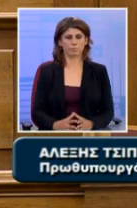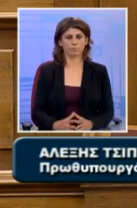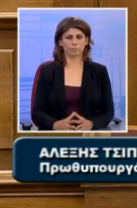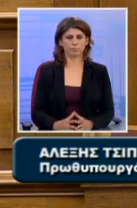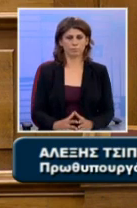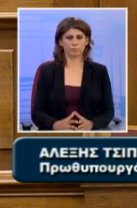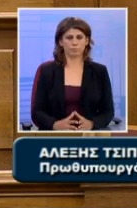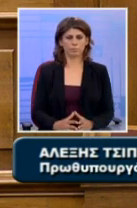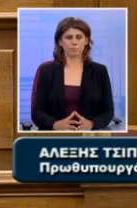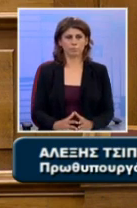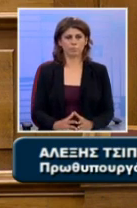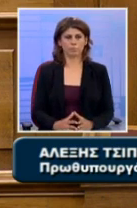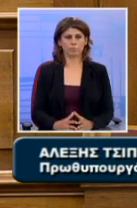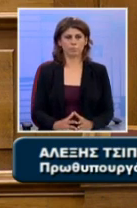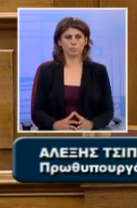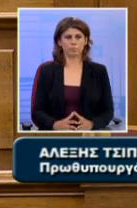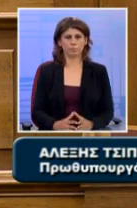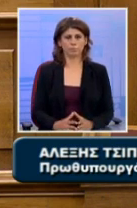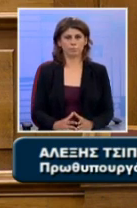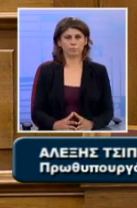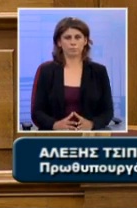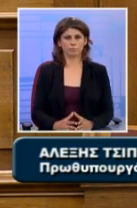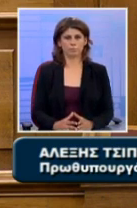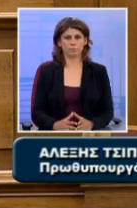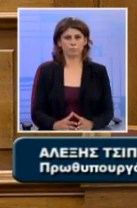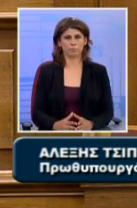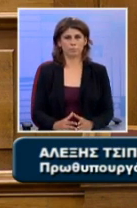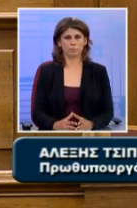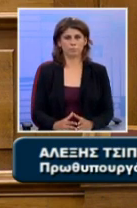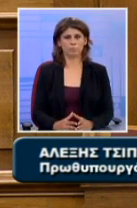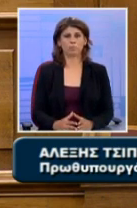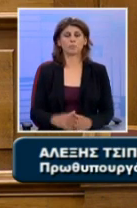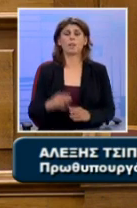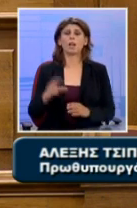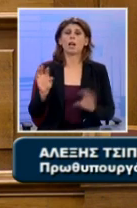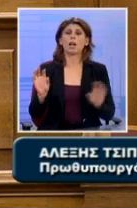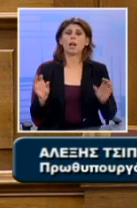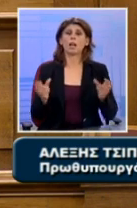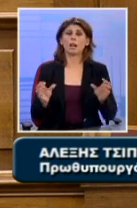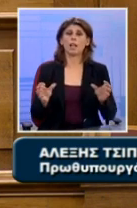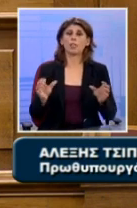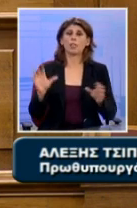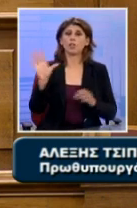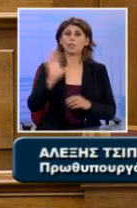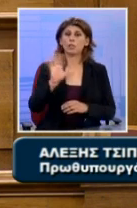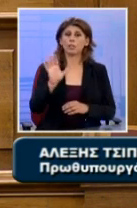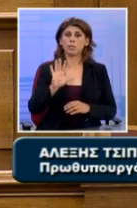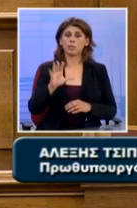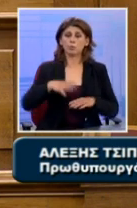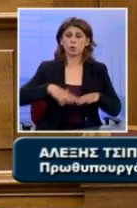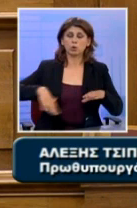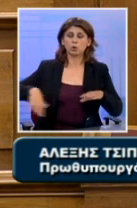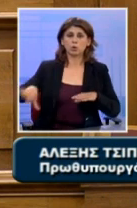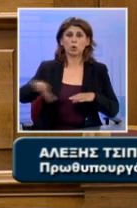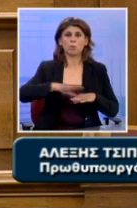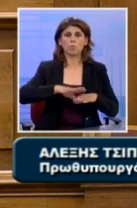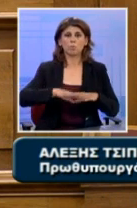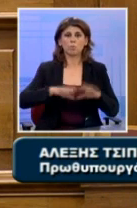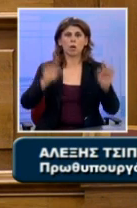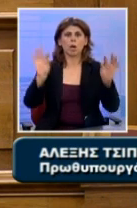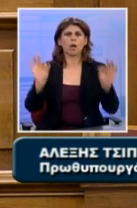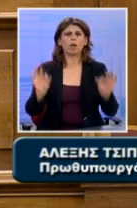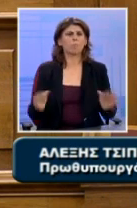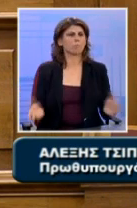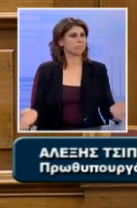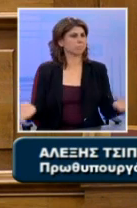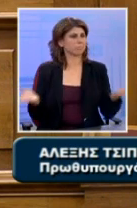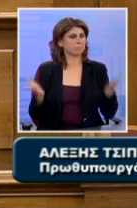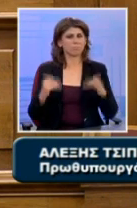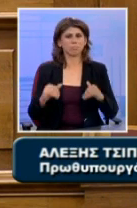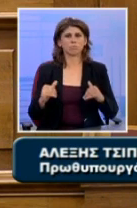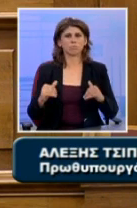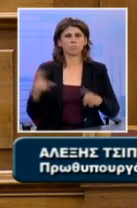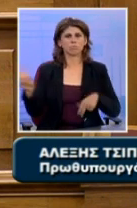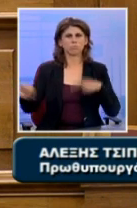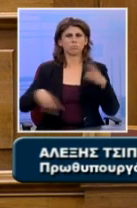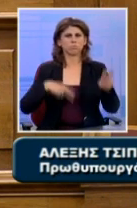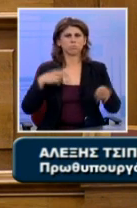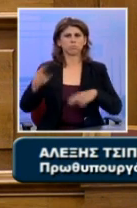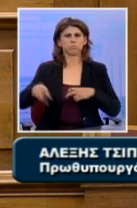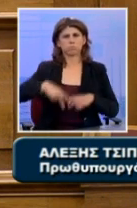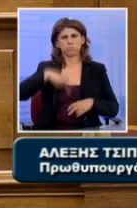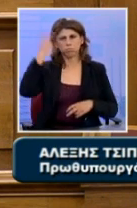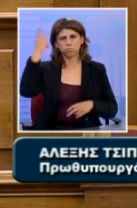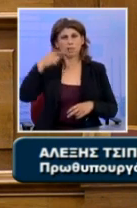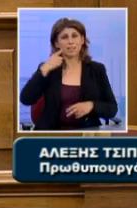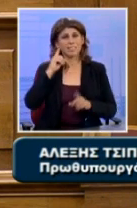Ο λόγος για τον οποίο το ραδιοτηλεοπτικό τοπίο παραμένει αρρύθμιστο και λαιλατείται από ισχυρούς οικονομικούς παράγοντες είναι